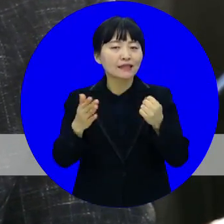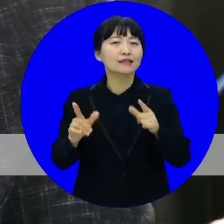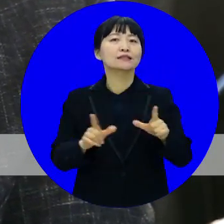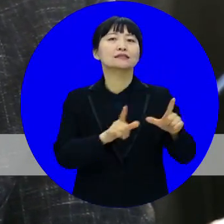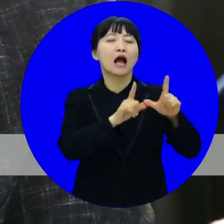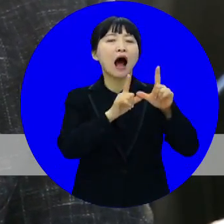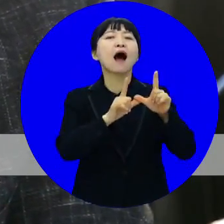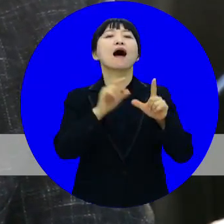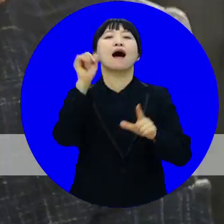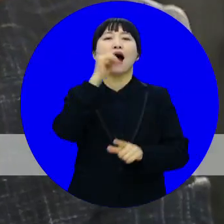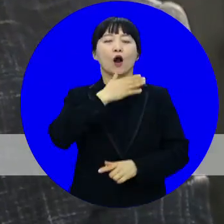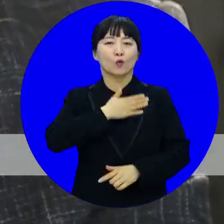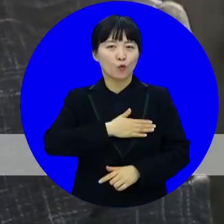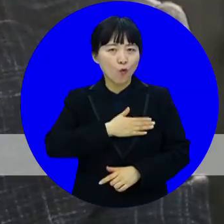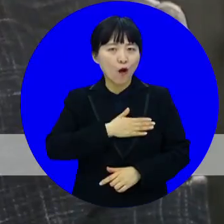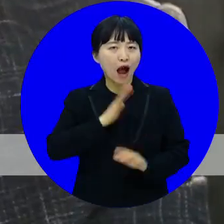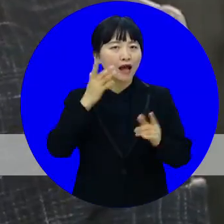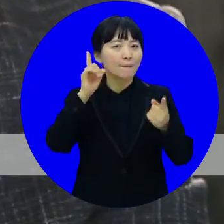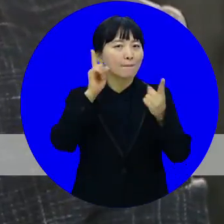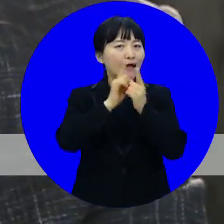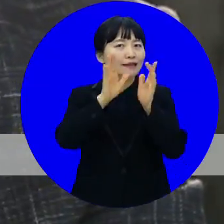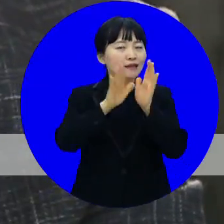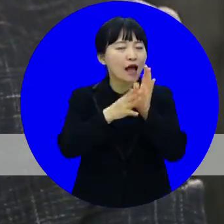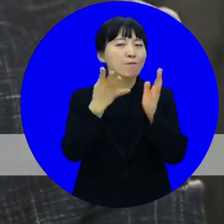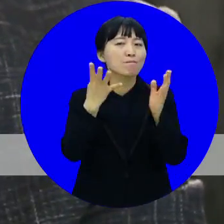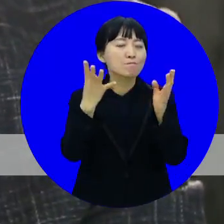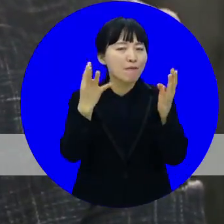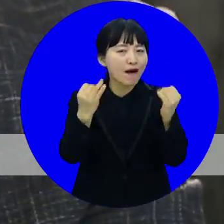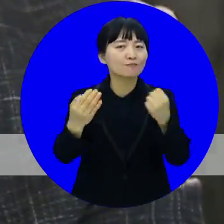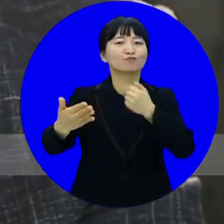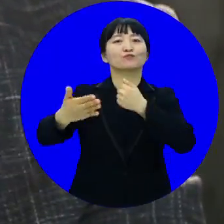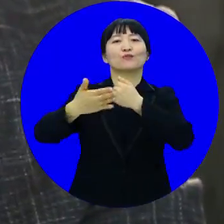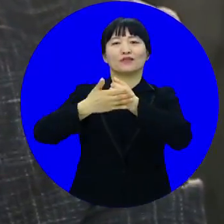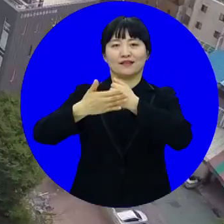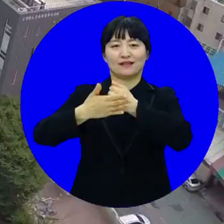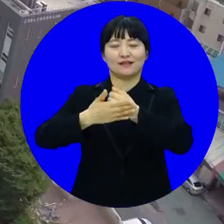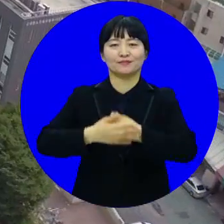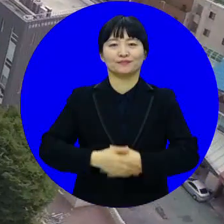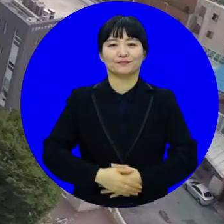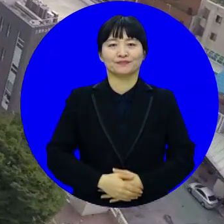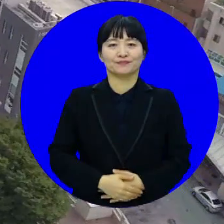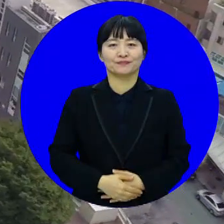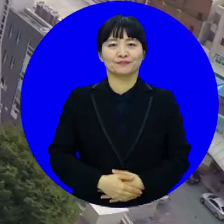좀 알게 되는 것 같고 애 만났을 때 많이 도움이 되더라고요.